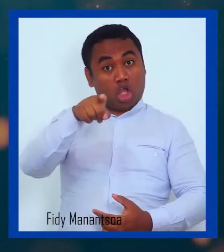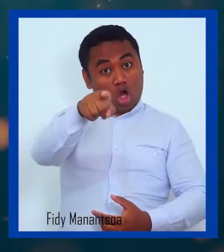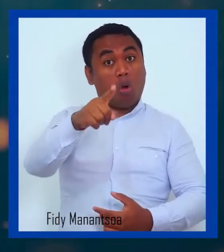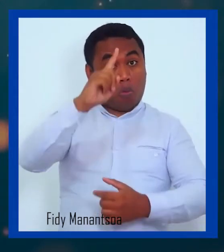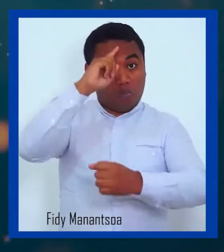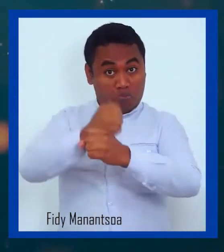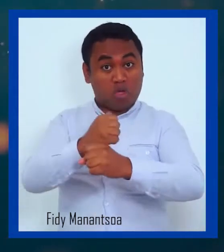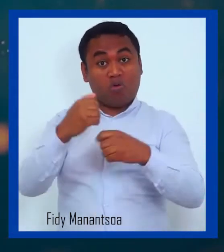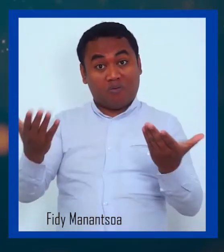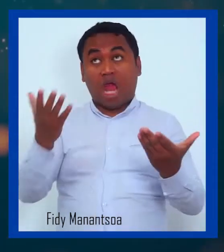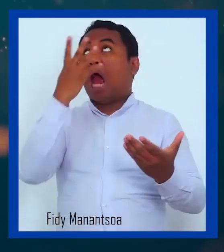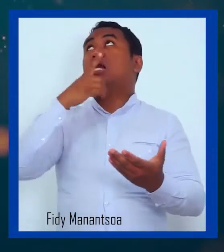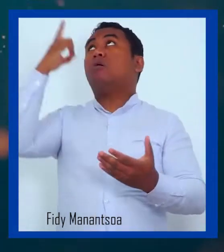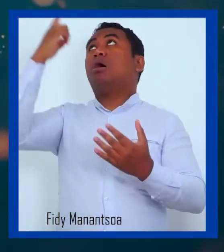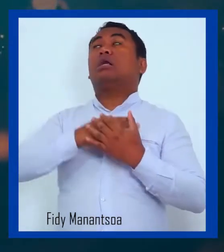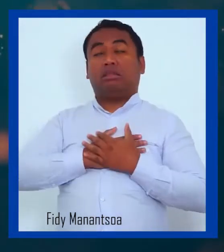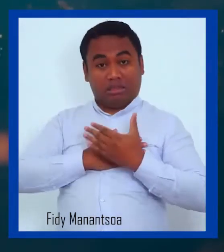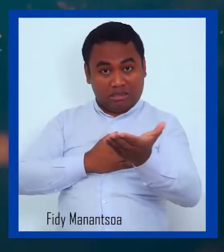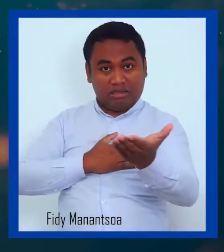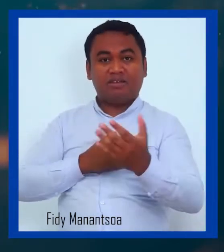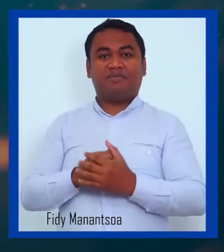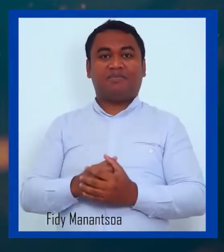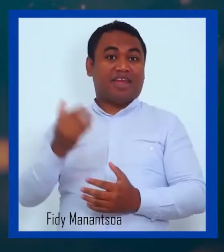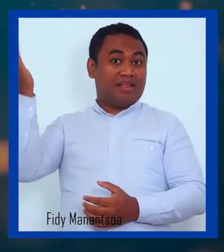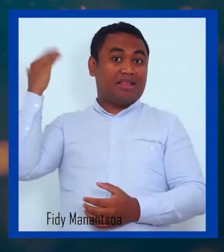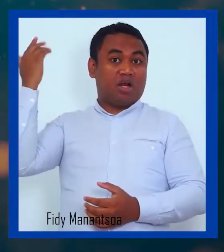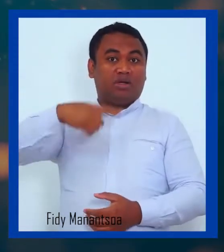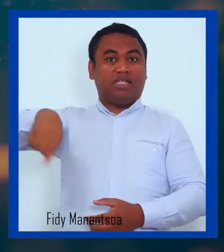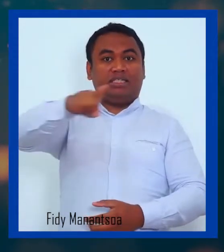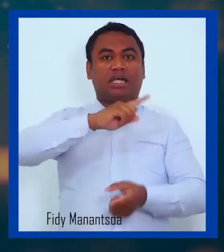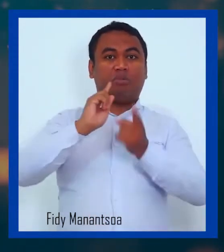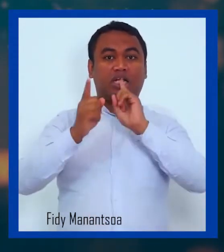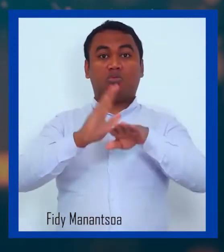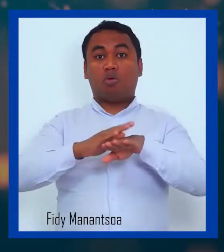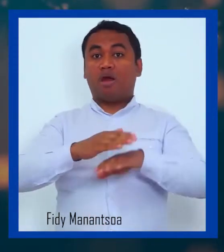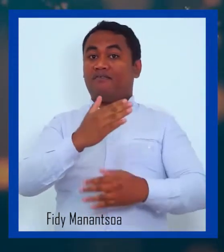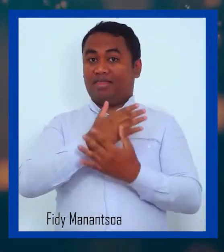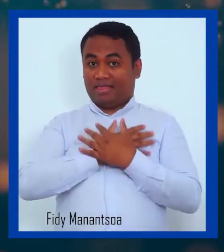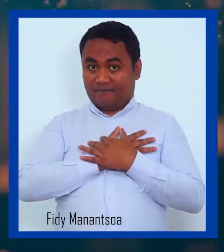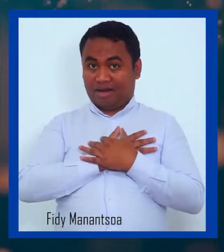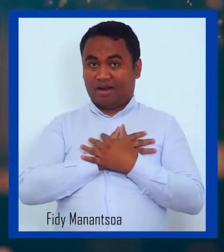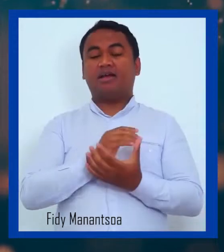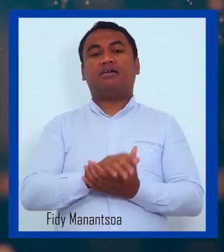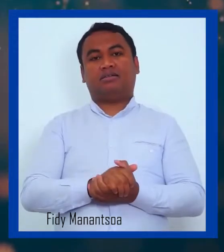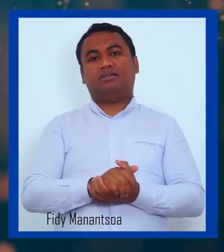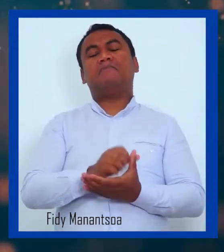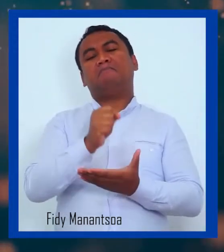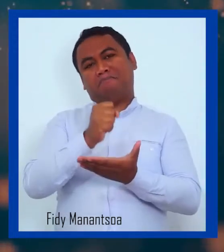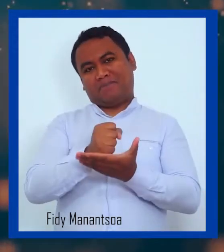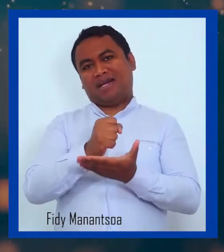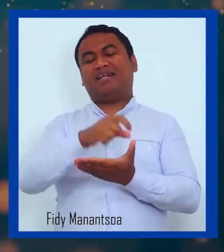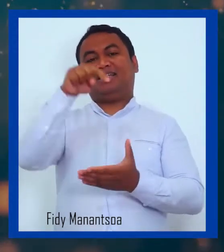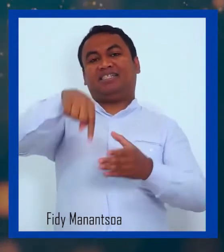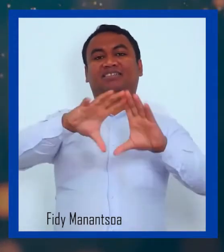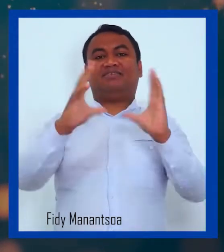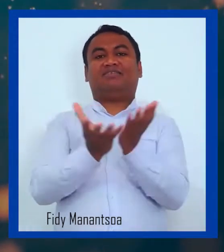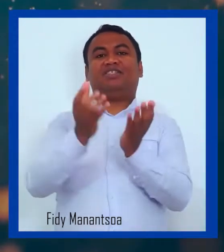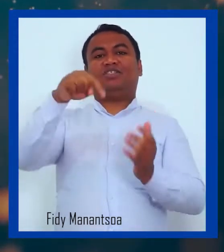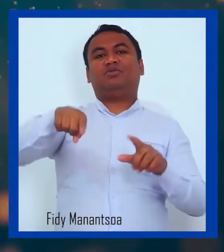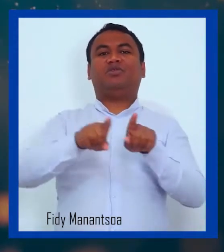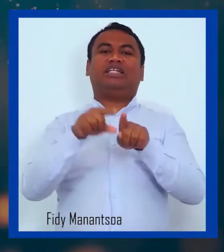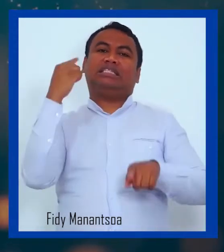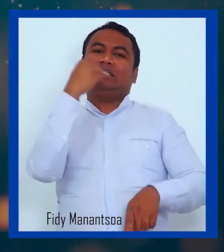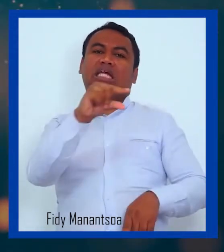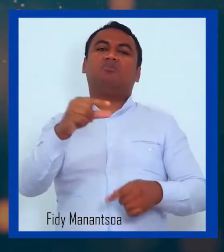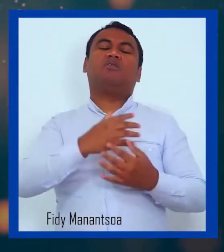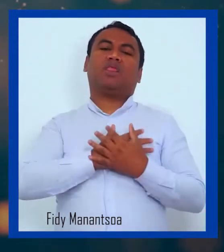Andriamanitra? Ny antony dia satria izao, niresaka momba ny fitiavantsika tamin'ny vidéo maromaro zay. Dia izao ry havana, mahantra fitiavana ity zao tontolo zao